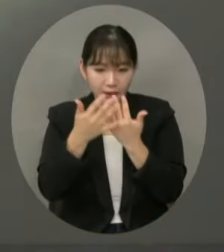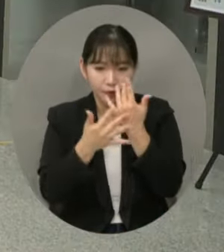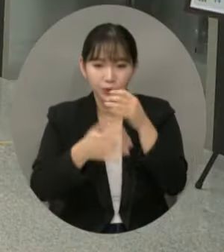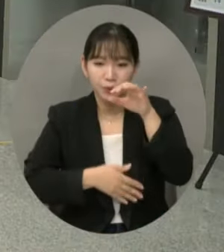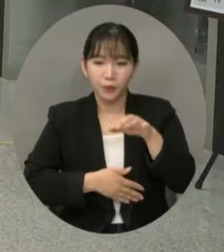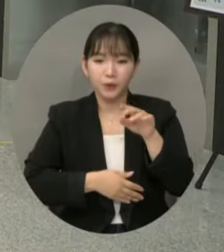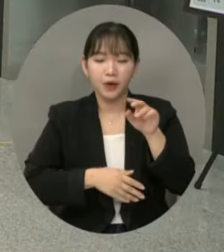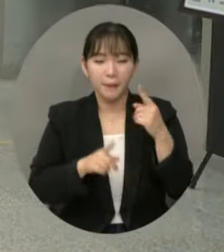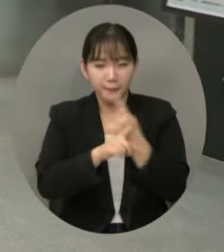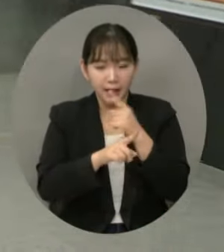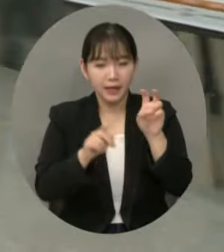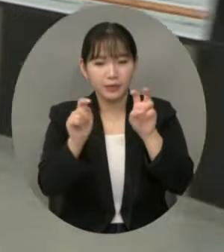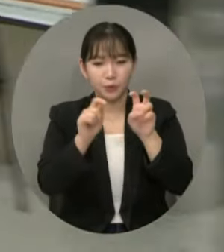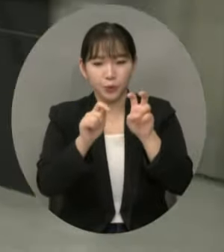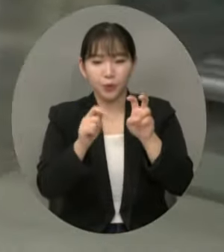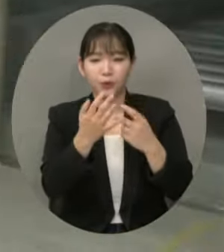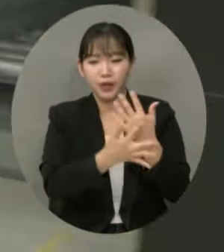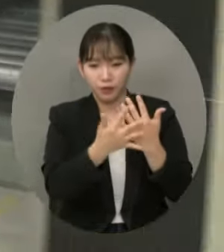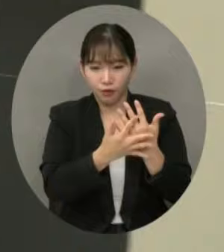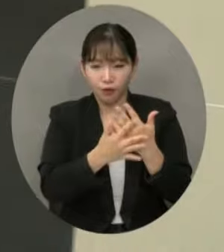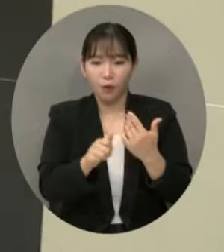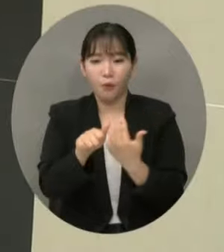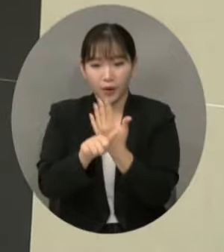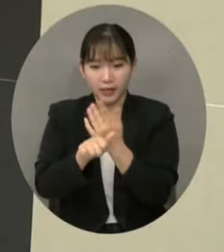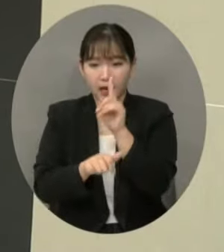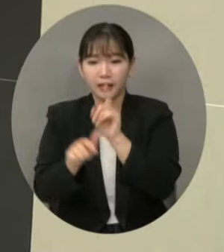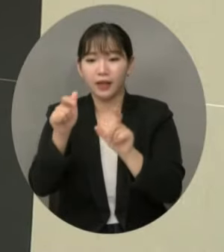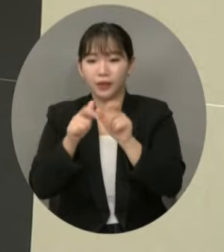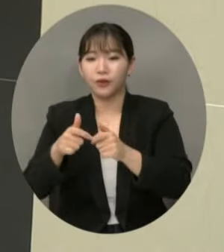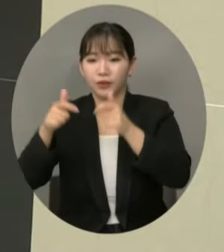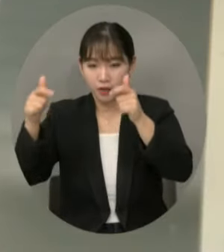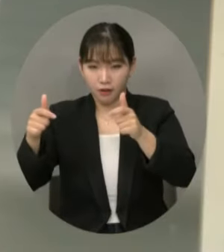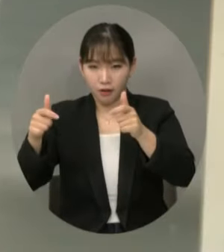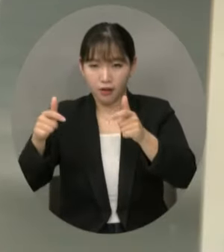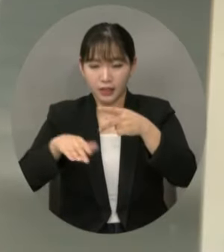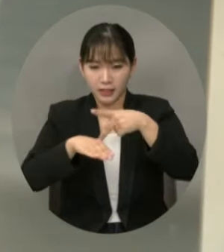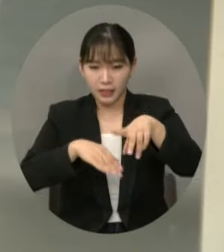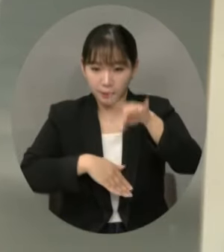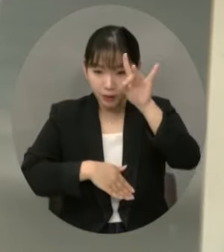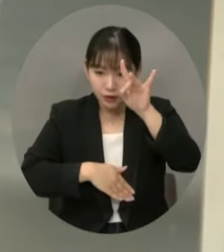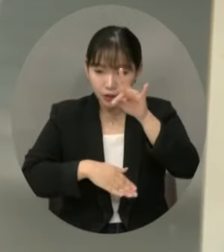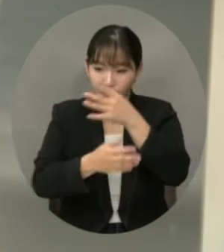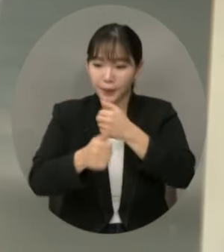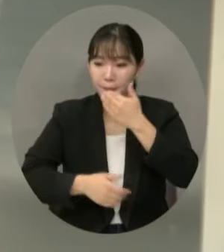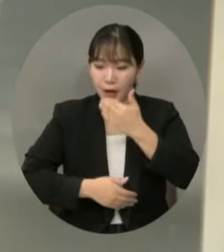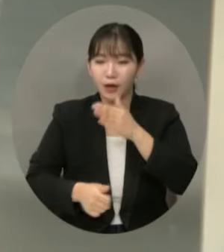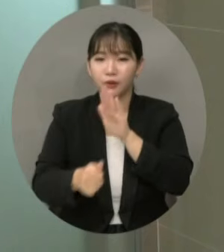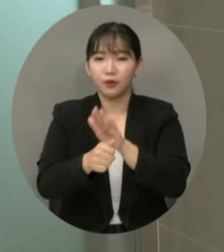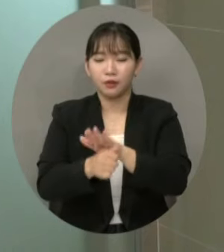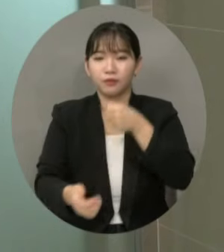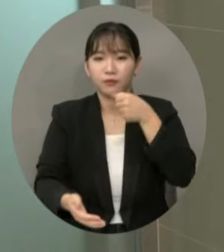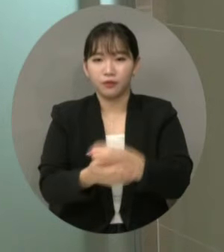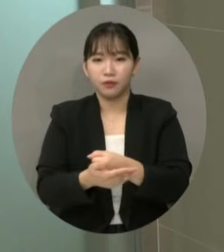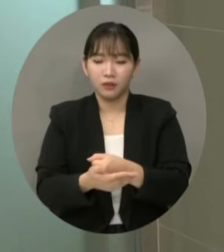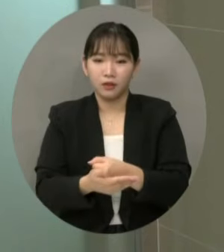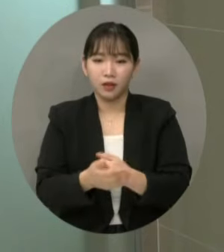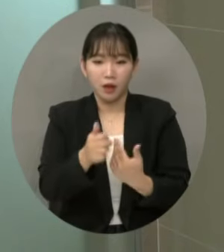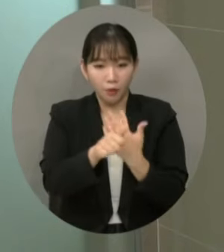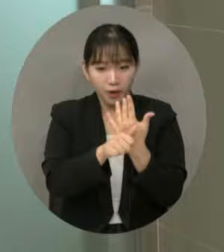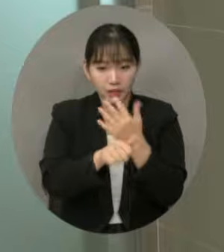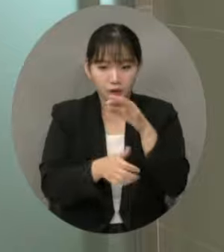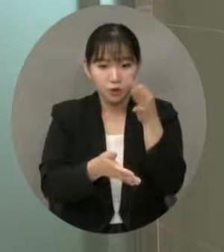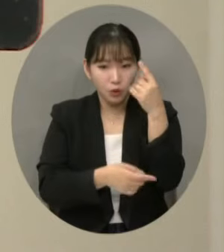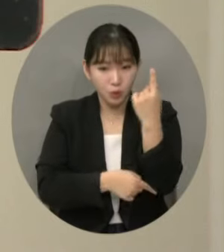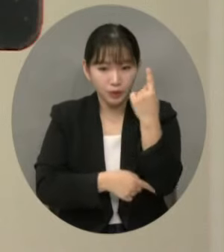처리하고, 화장로도 한 길을 올해까지 증설해 신안군민 우선예약제를 실시하기로 했습니다. 화장시설